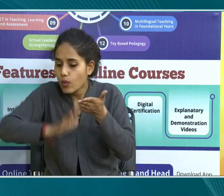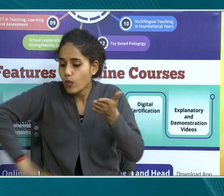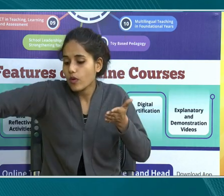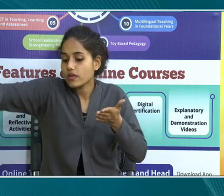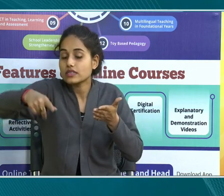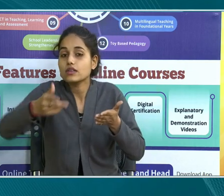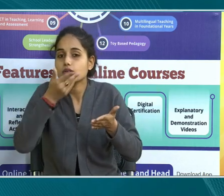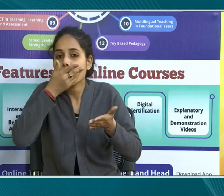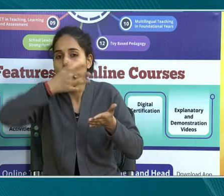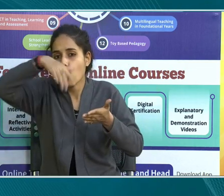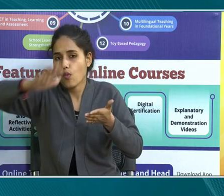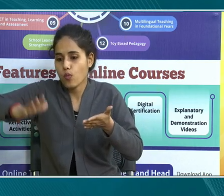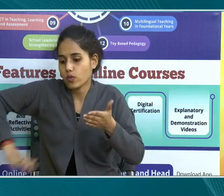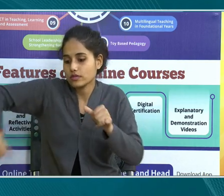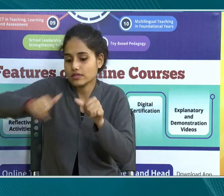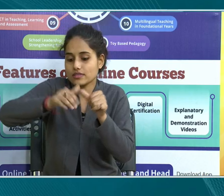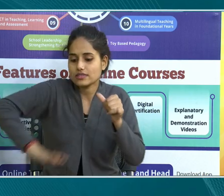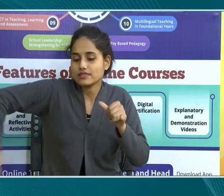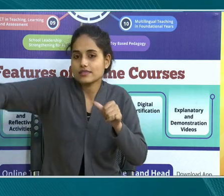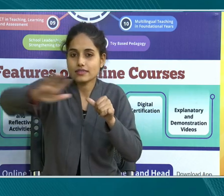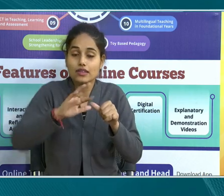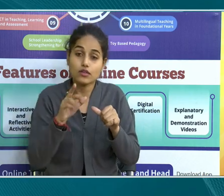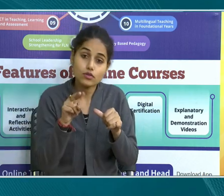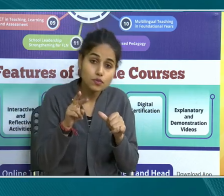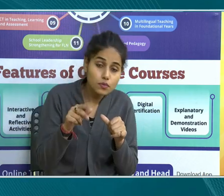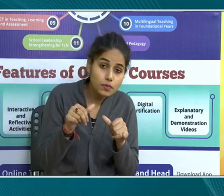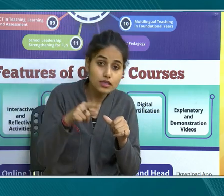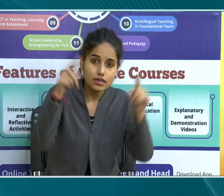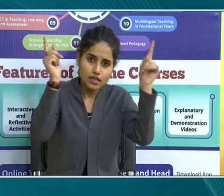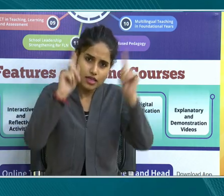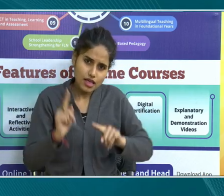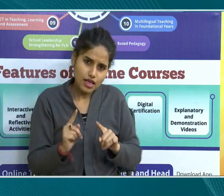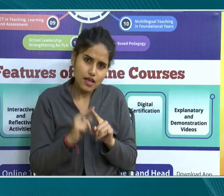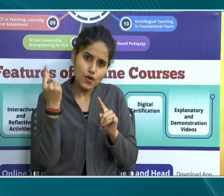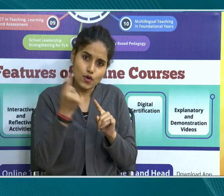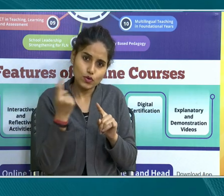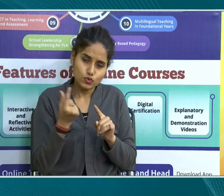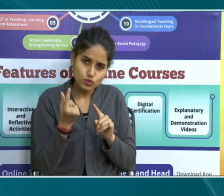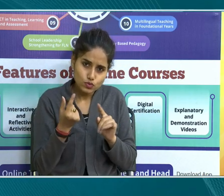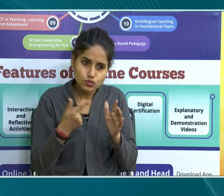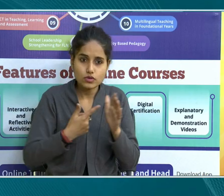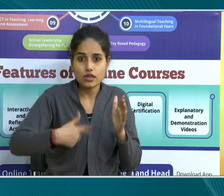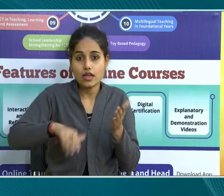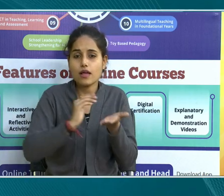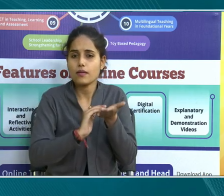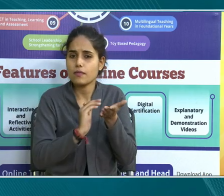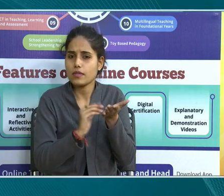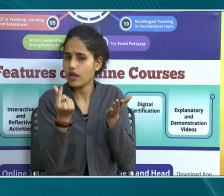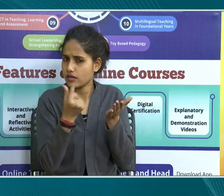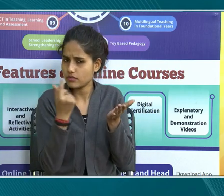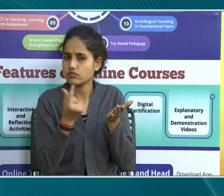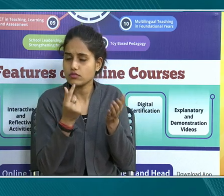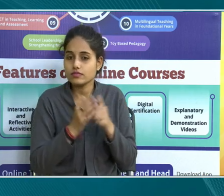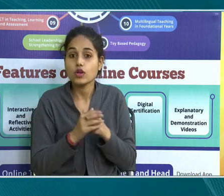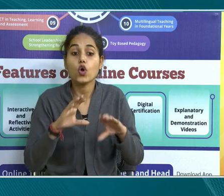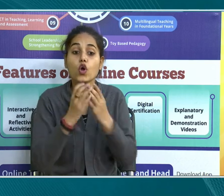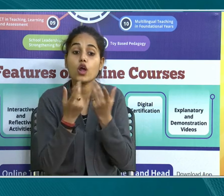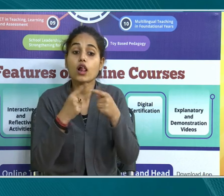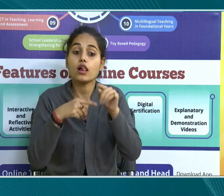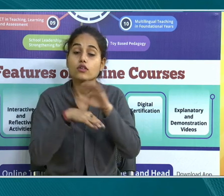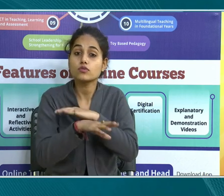सी लेवल है तो यहानी कि नक्षे की मदद से हम नक्षे की मदद से हम इसे बता सके हैं ऐसे ही क्लास में कुछ ऐसे बच्चे होंगे